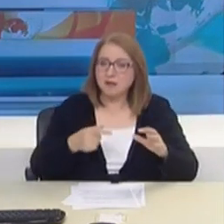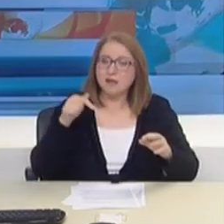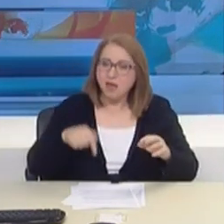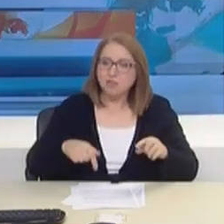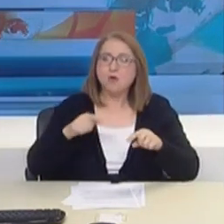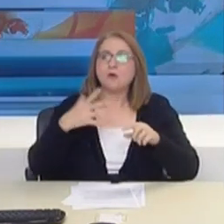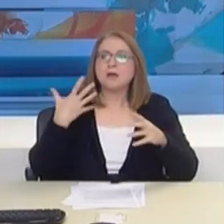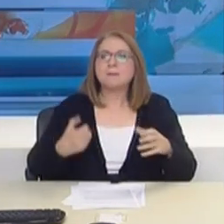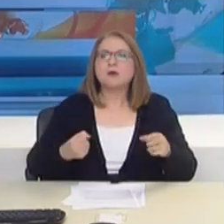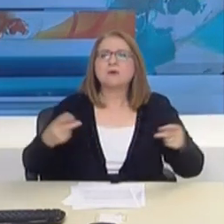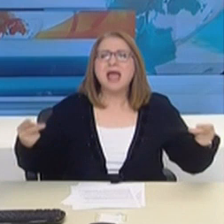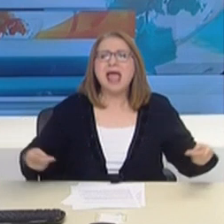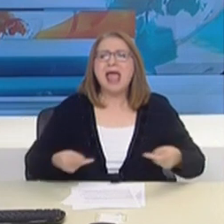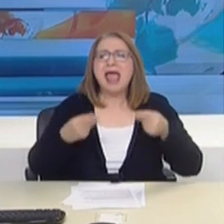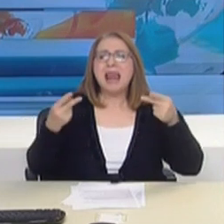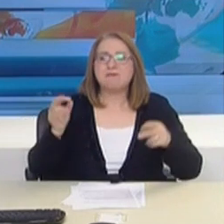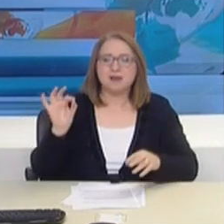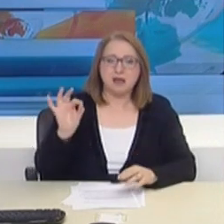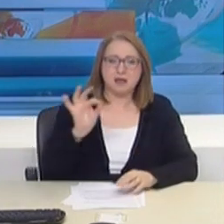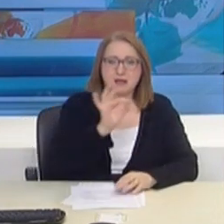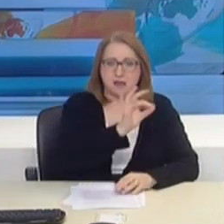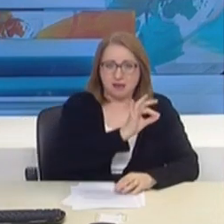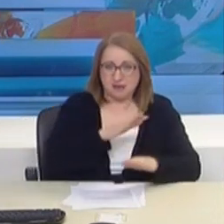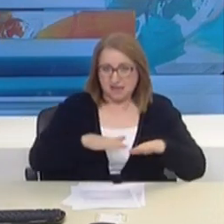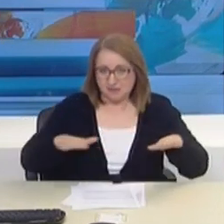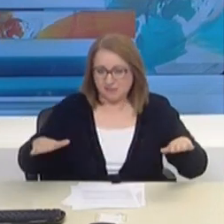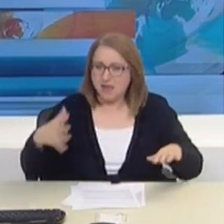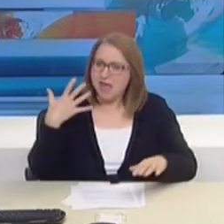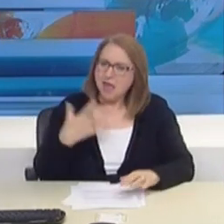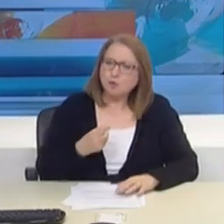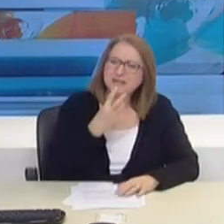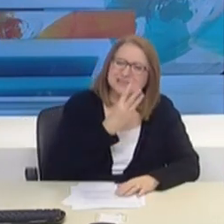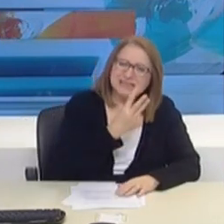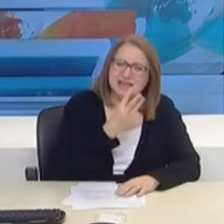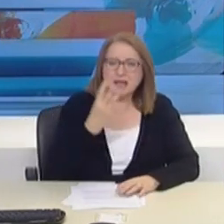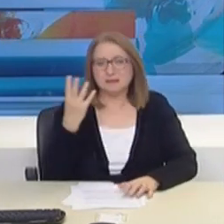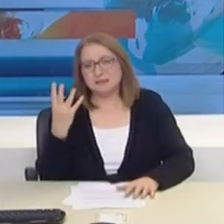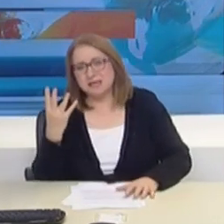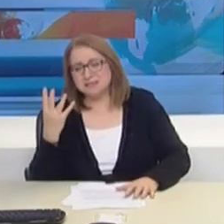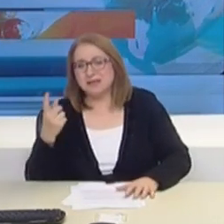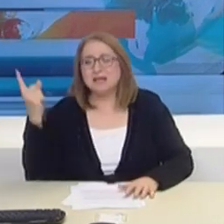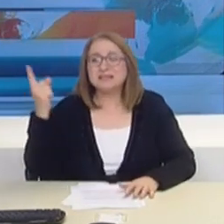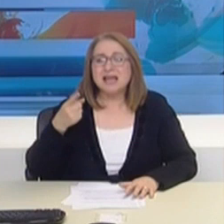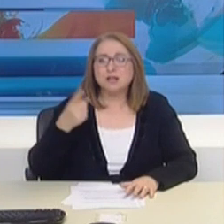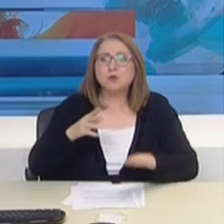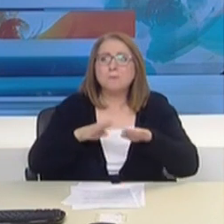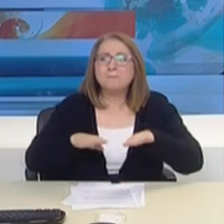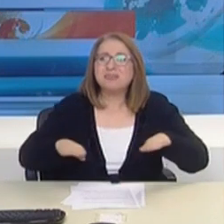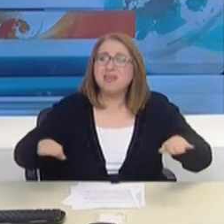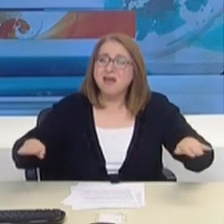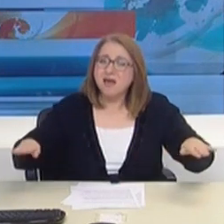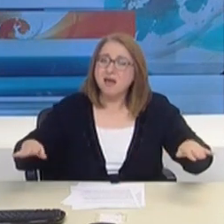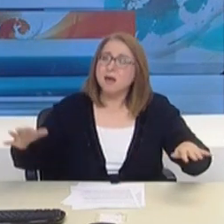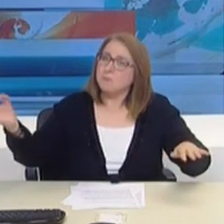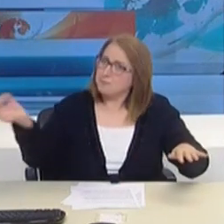ελαφρά. Όπως σας είπα προηγουμένως, έχουμε ένα 3-4% παιδάκια τα οποία έχουν διαγνωστεί